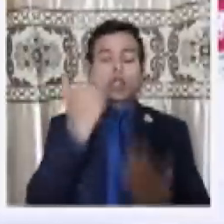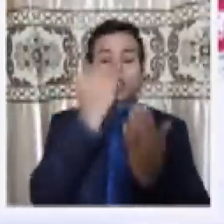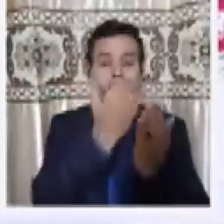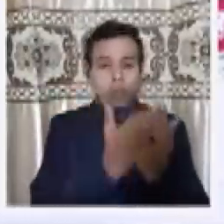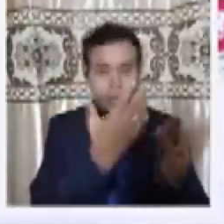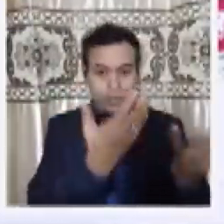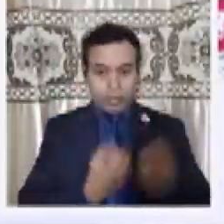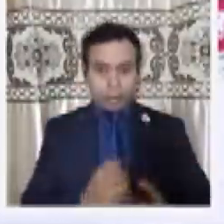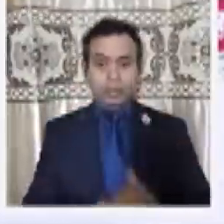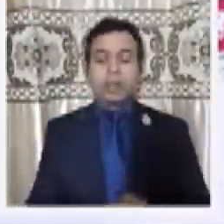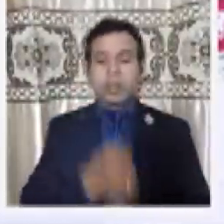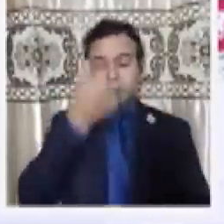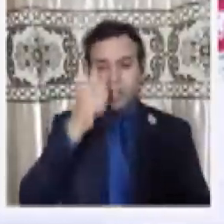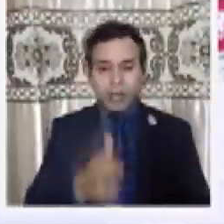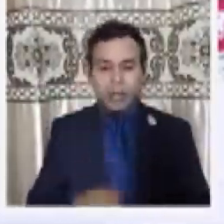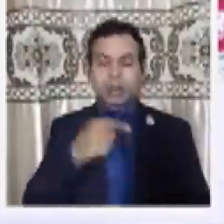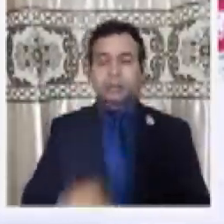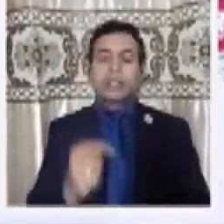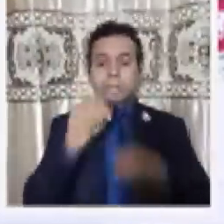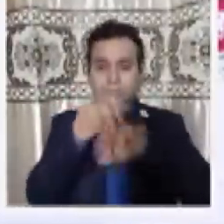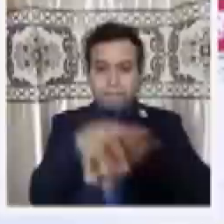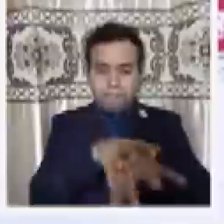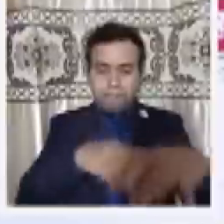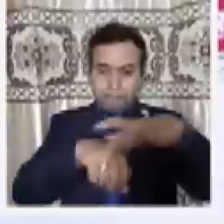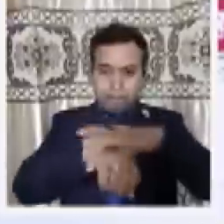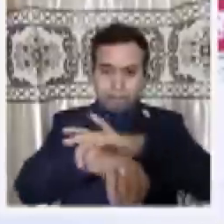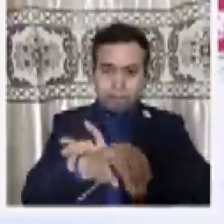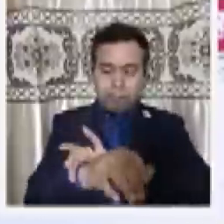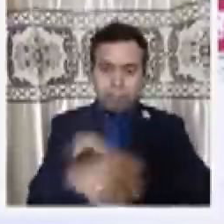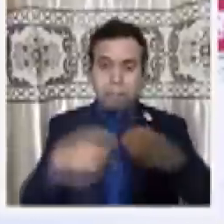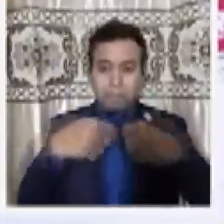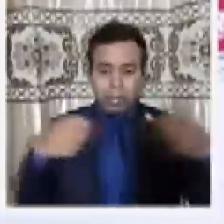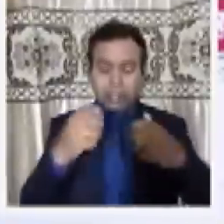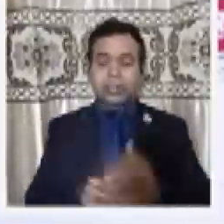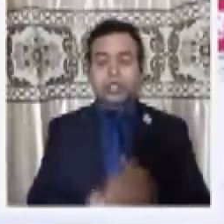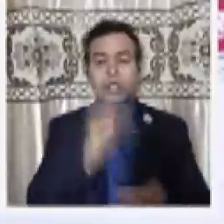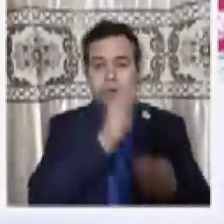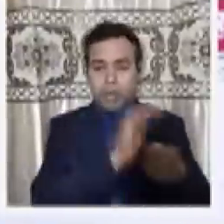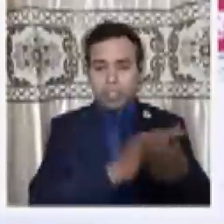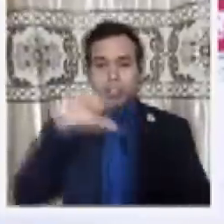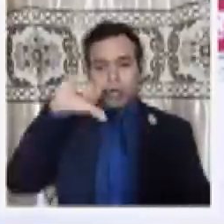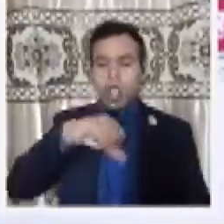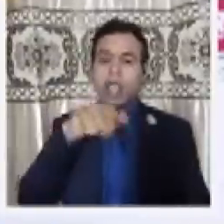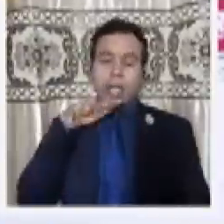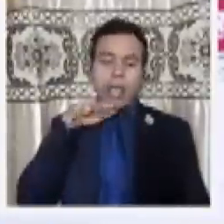সাপ্লাই চেইন ম্যানেজমেন্ট পোর্টাল থেকে প্রাপ্ত তথ্য অনুযায়ী বিভিন্ন ক্যাটাগরির গ্লাভস